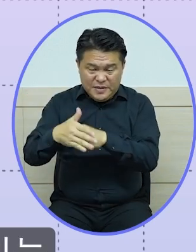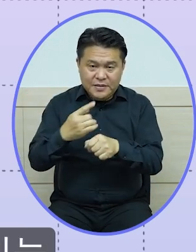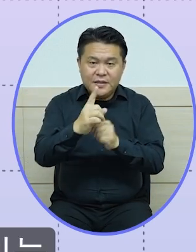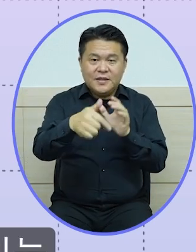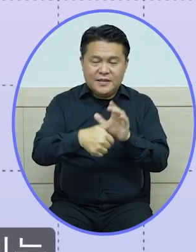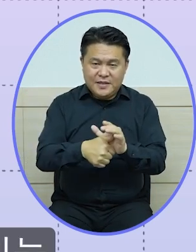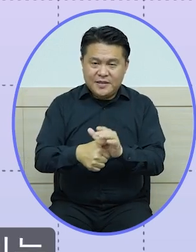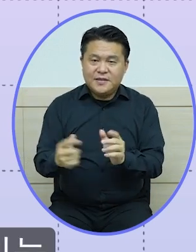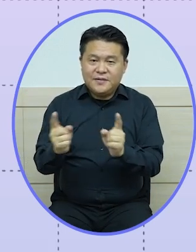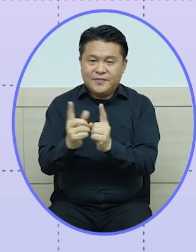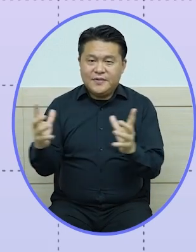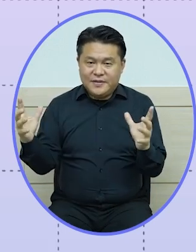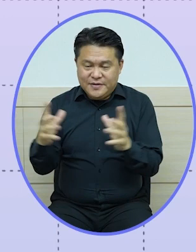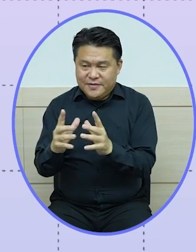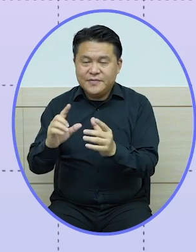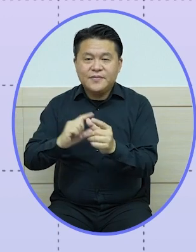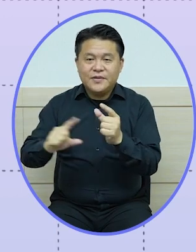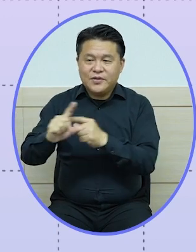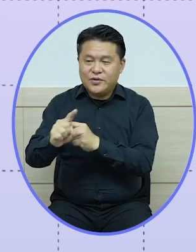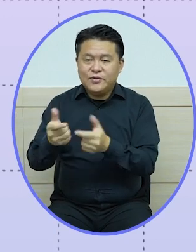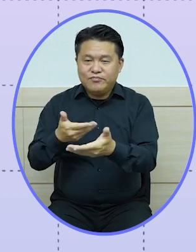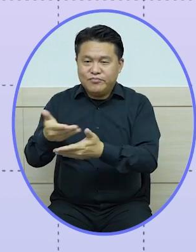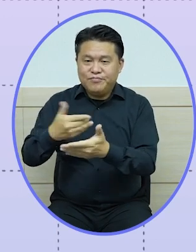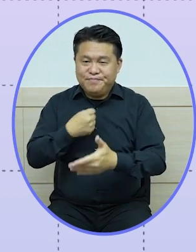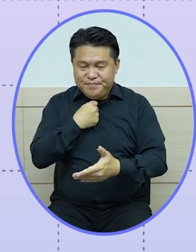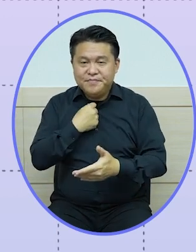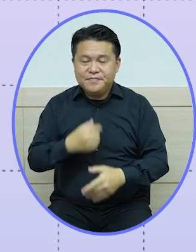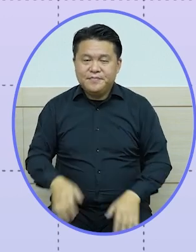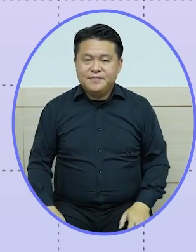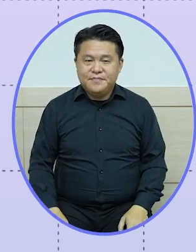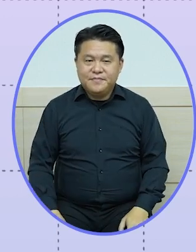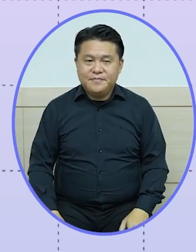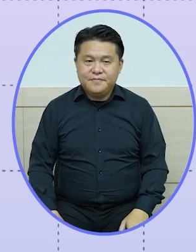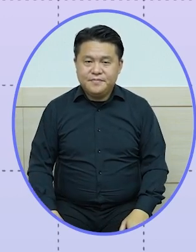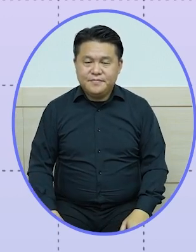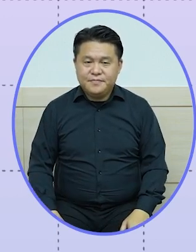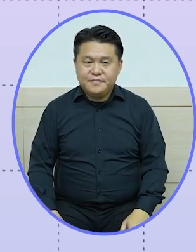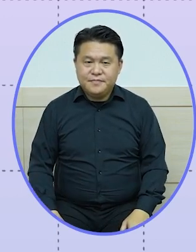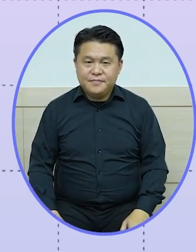교육을 통해 보다 소통할 수 있는 교육을 준비하도록 하겠습니다.